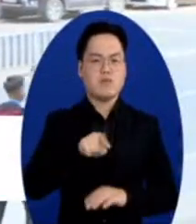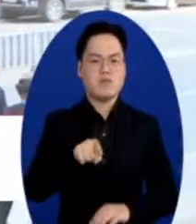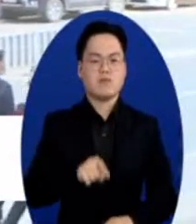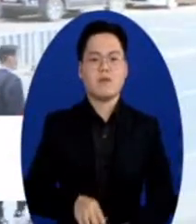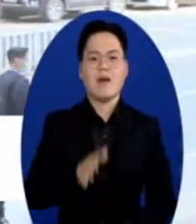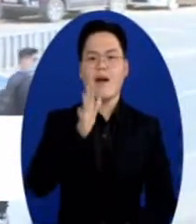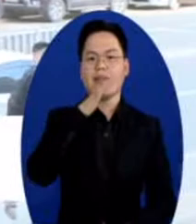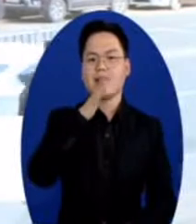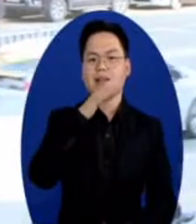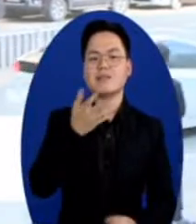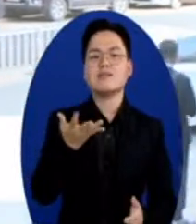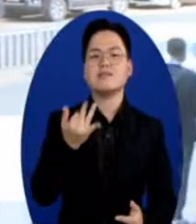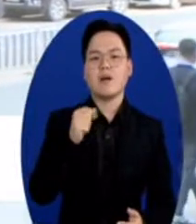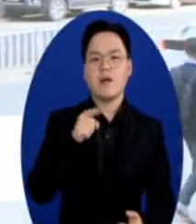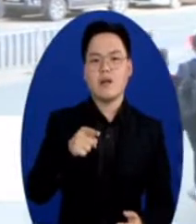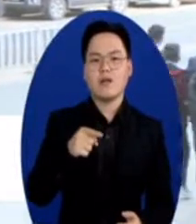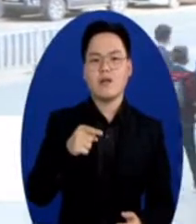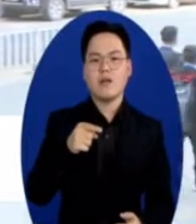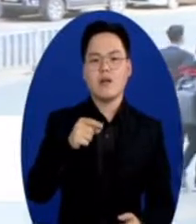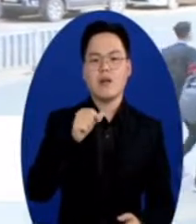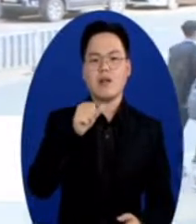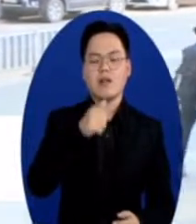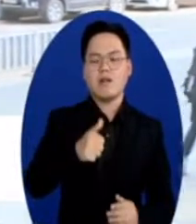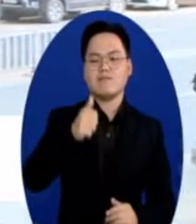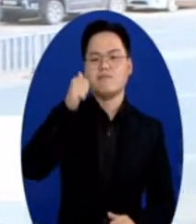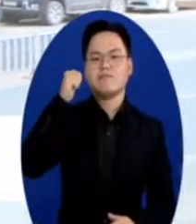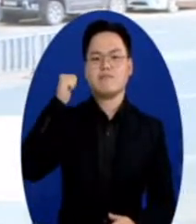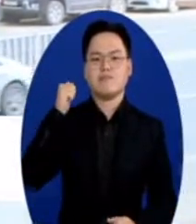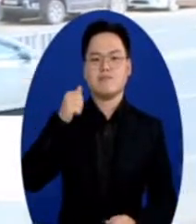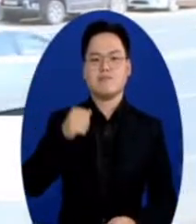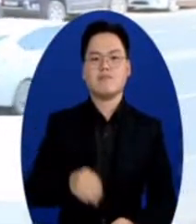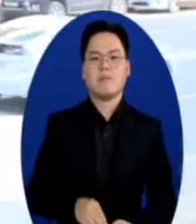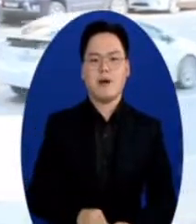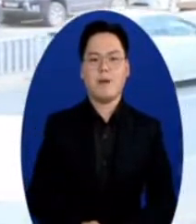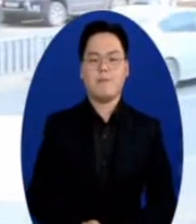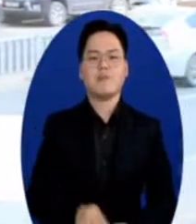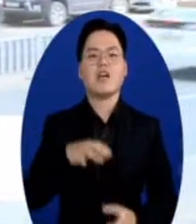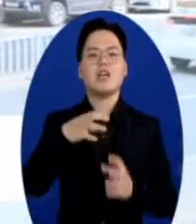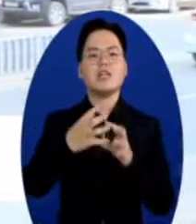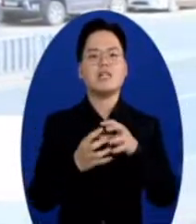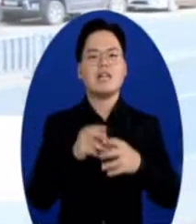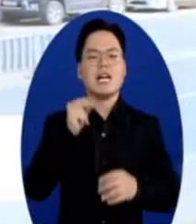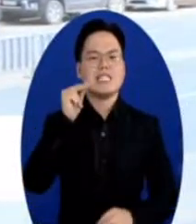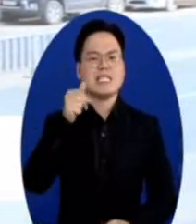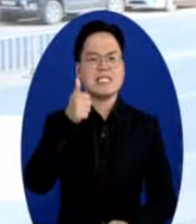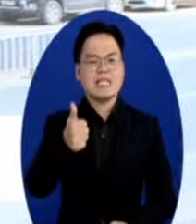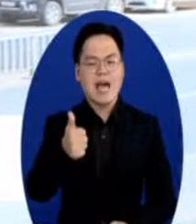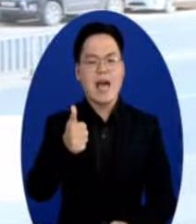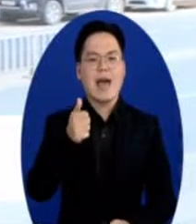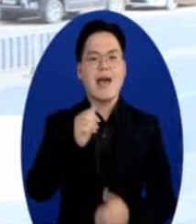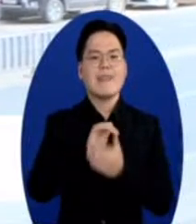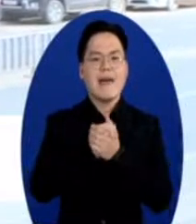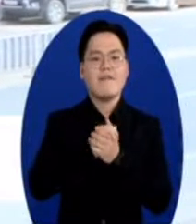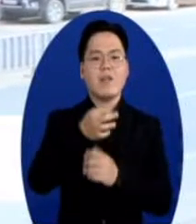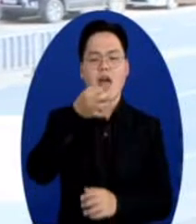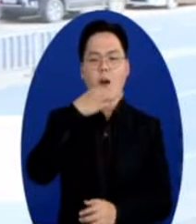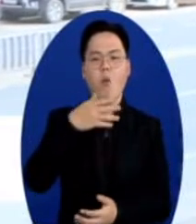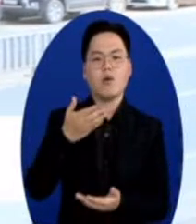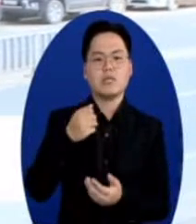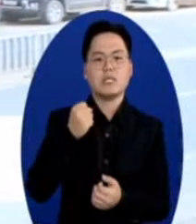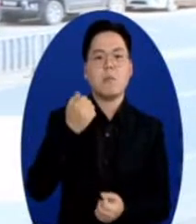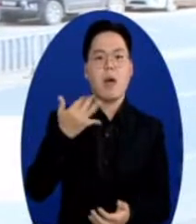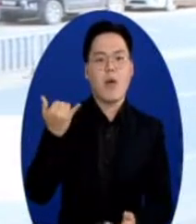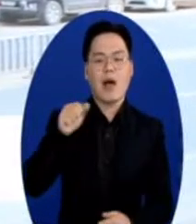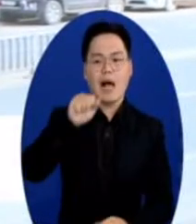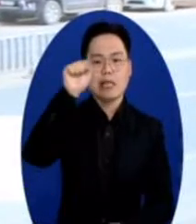нөгөө төгөл дундаж наслтаараа бид дэлхийд 2-3 байранд ордог. Тэгэхээр бид өнөөдөр чанартай, найдвартай юм хэрэгж чадж байна үгүй юу гэсэн